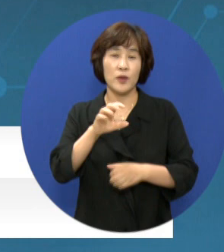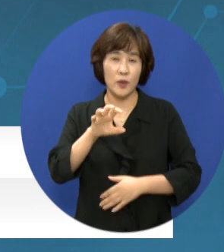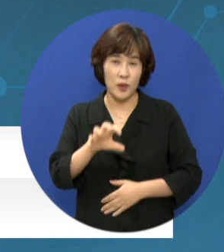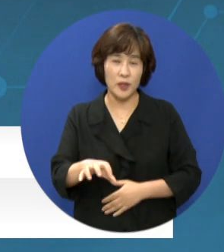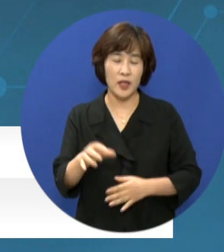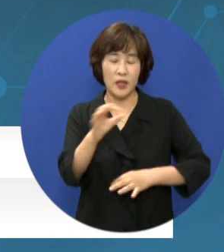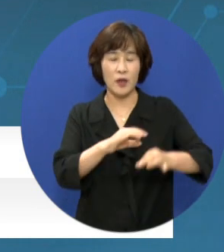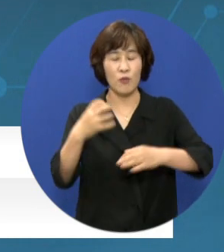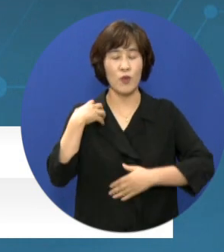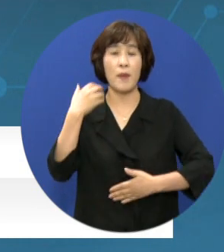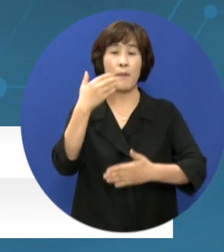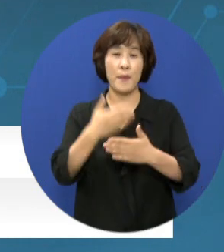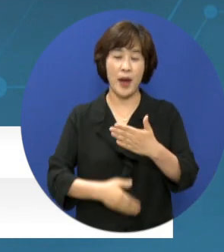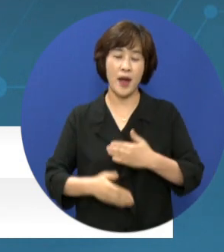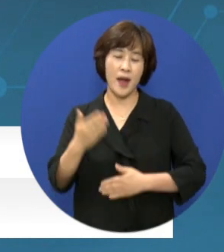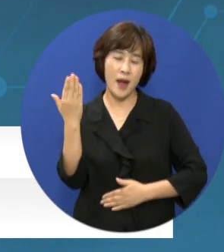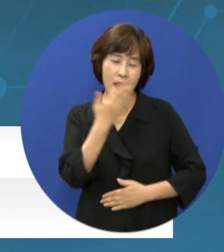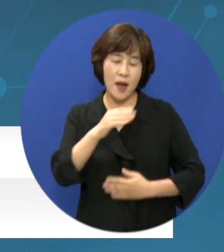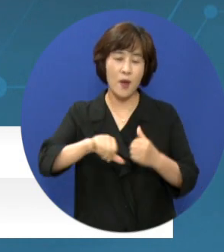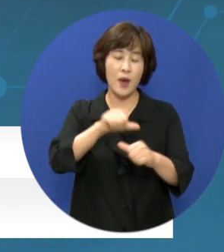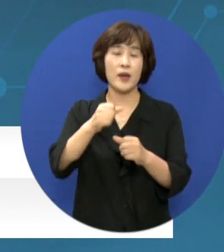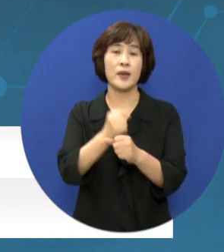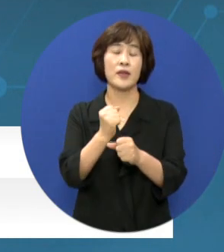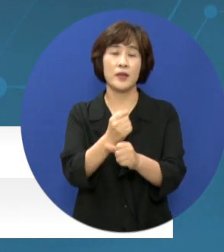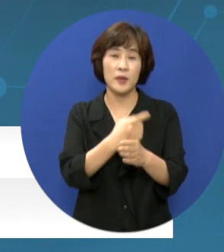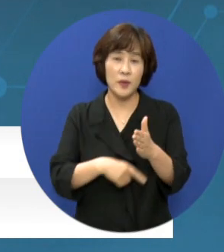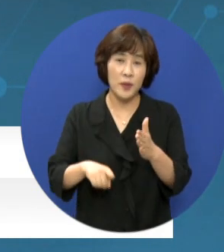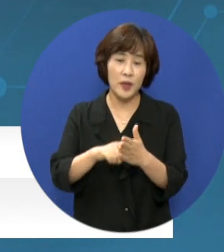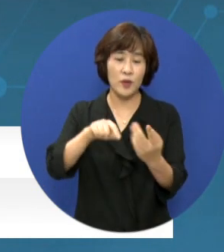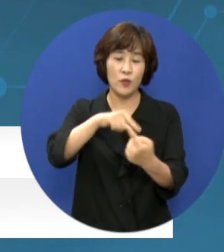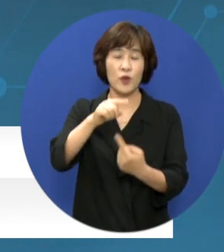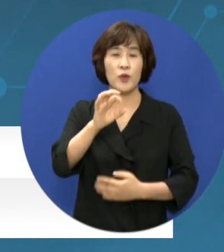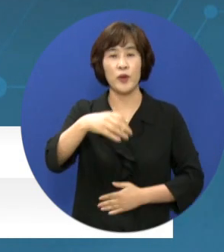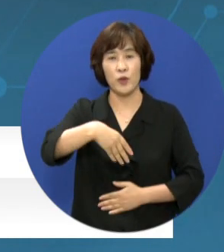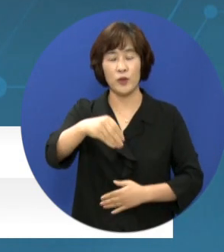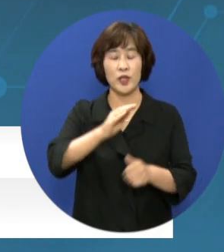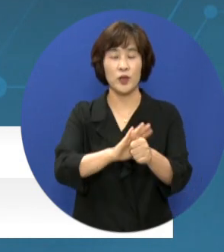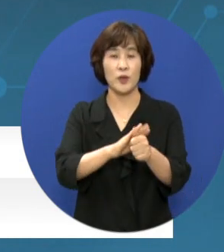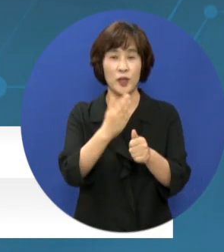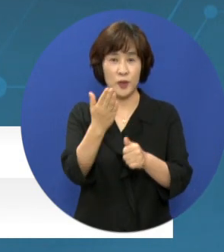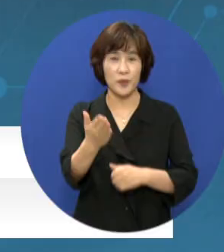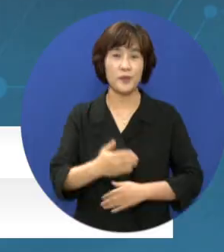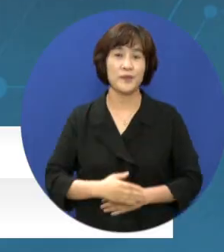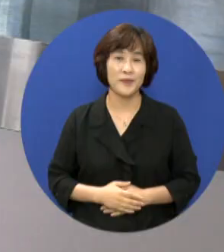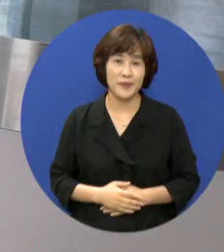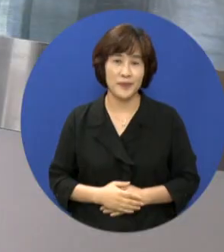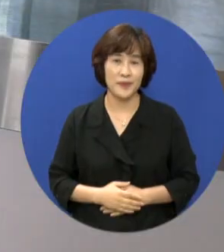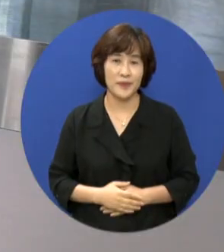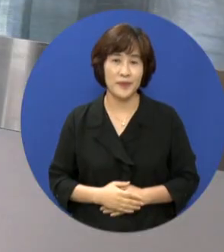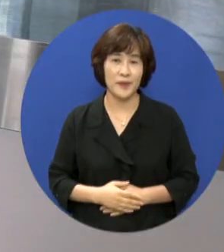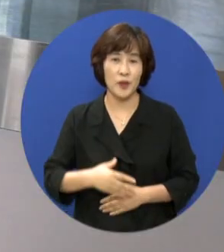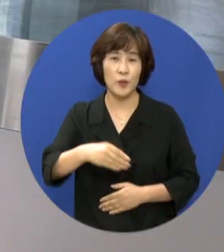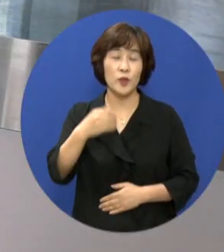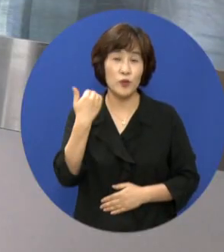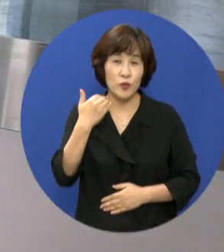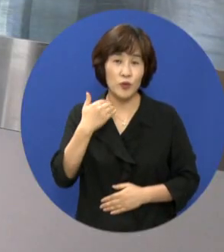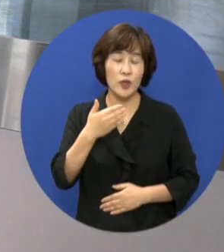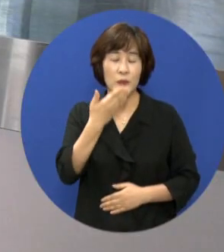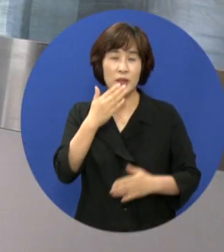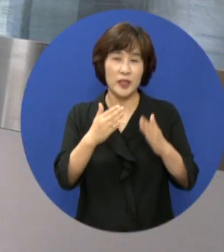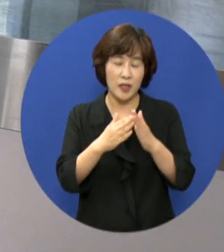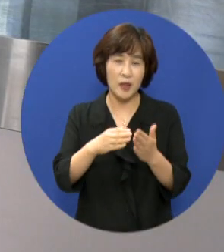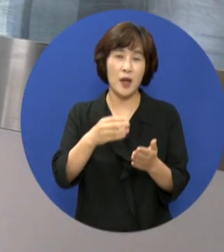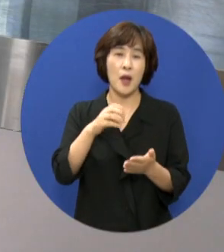경제적인 부담을 줄이고 깨끗한 외식 환경을 만들기 위해 운영 자금을 융자 지원 합니다 융자 배상은